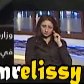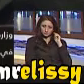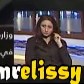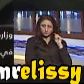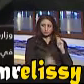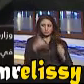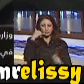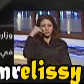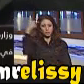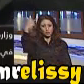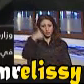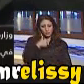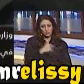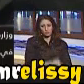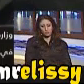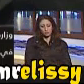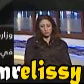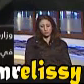معنا تليفون؟